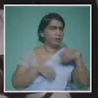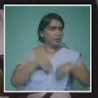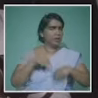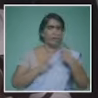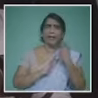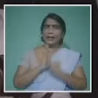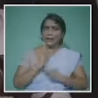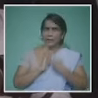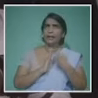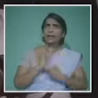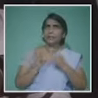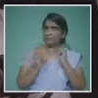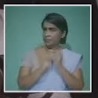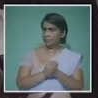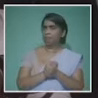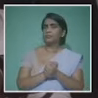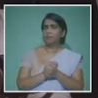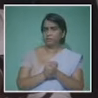संशोधने